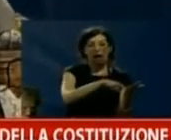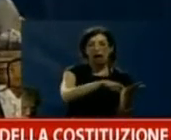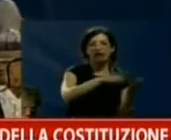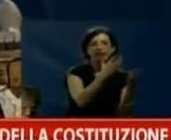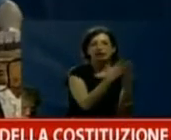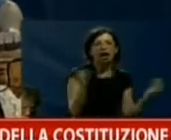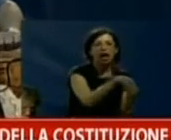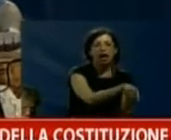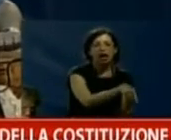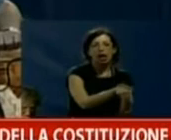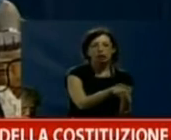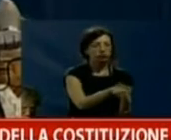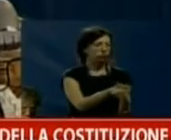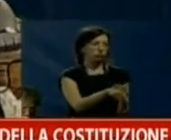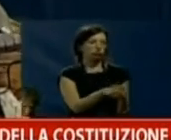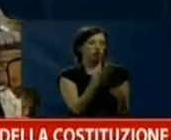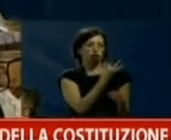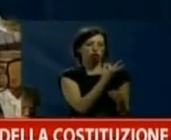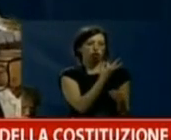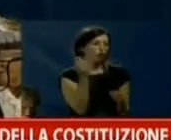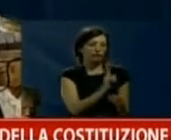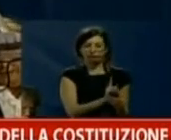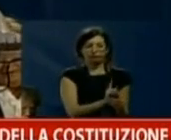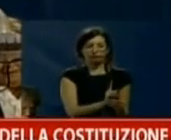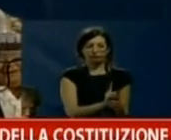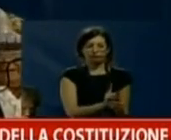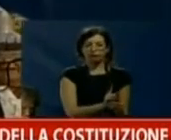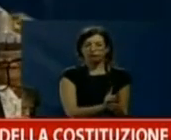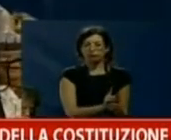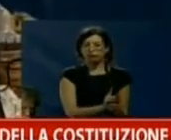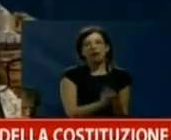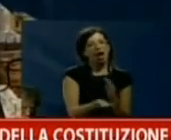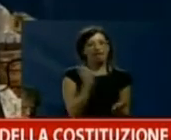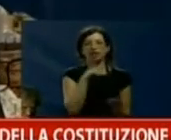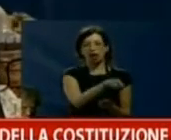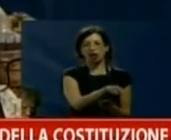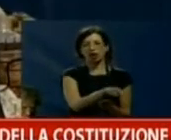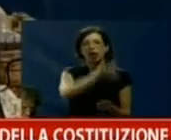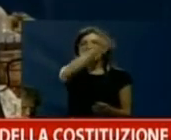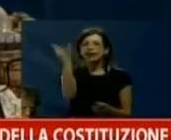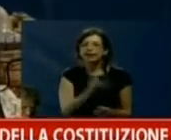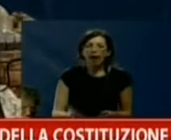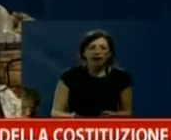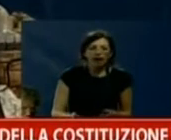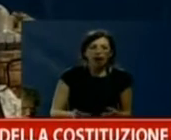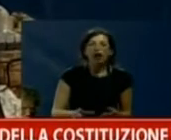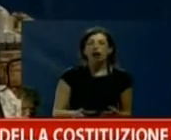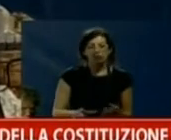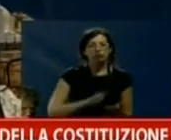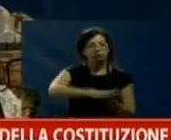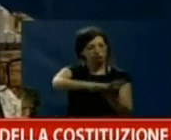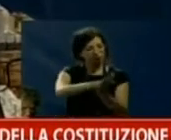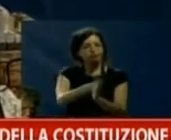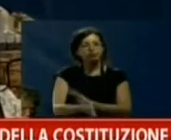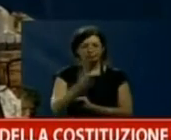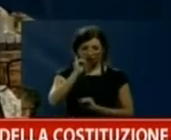dall'Europa, l'amputazione c'è stata in Italia, questa amputazione è avvenuta in questi anni e noi siamo